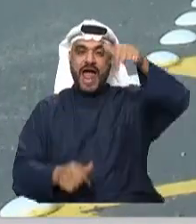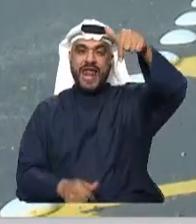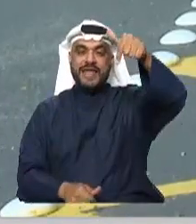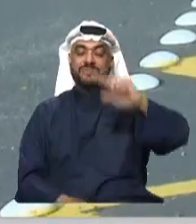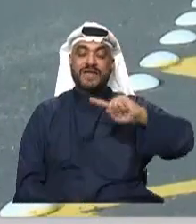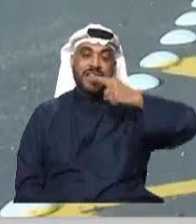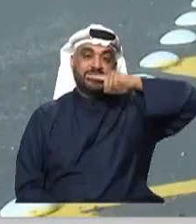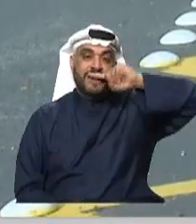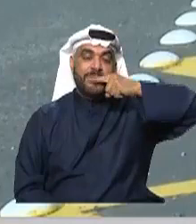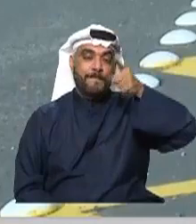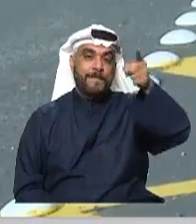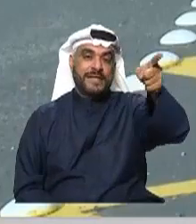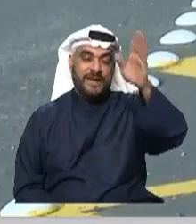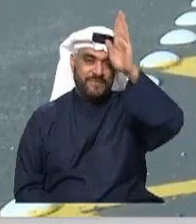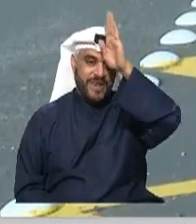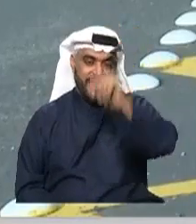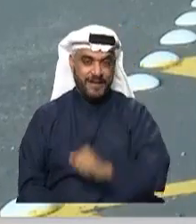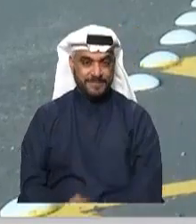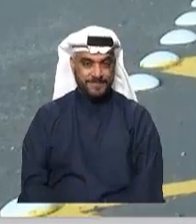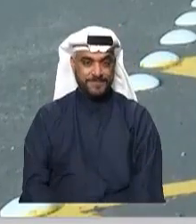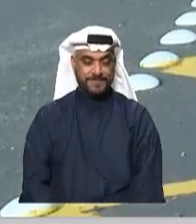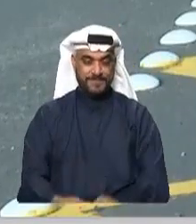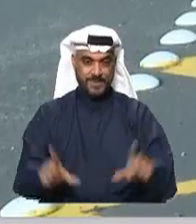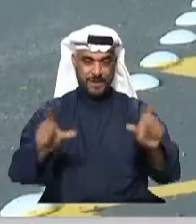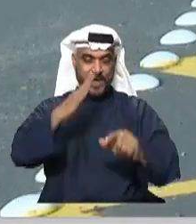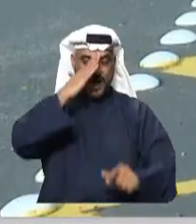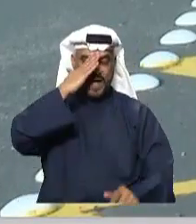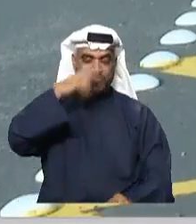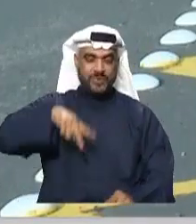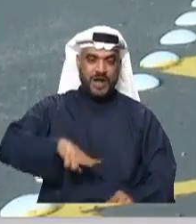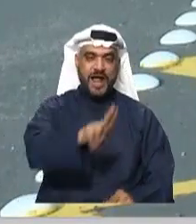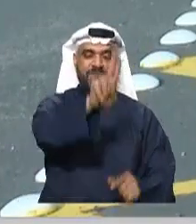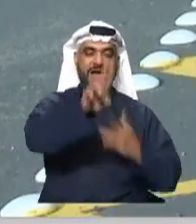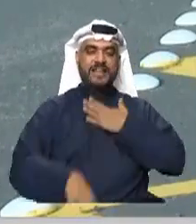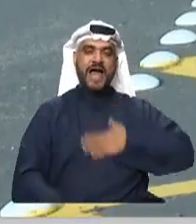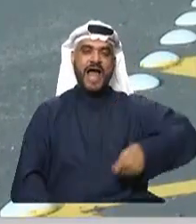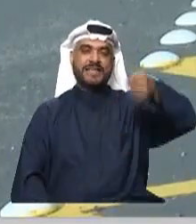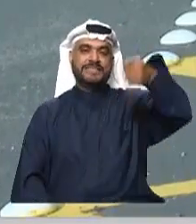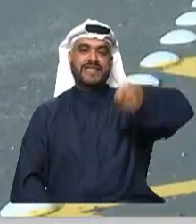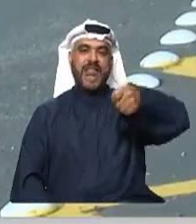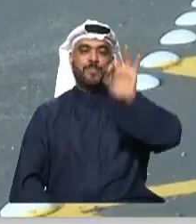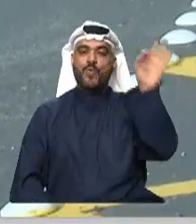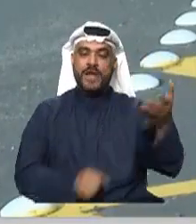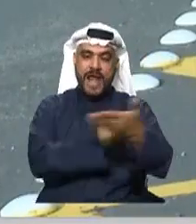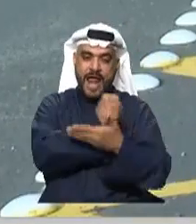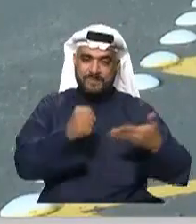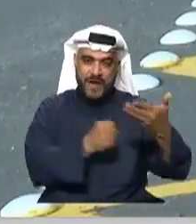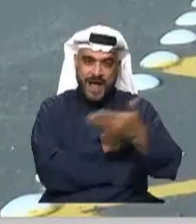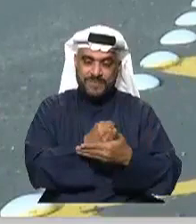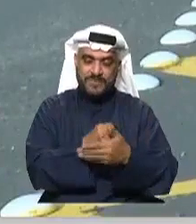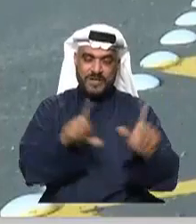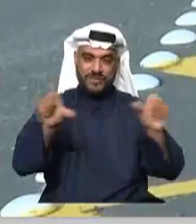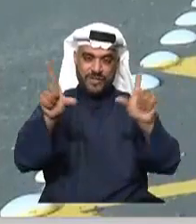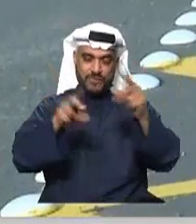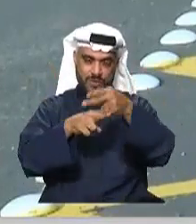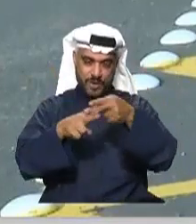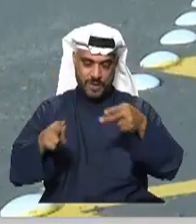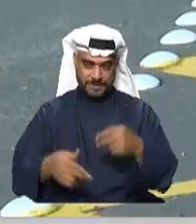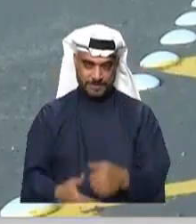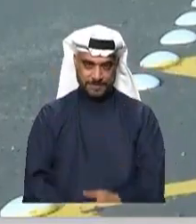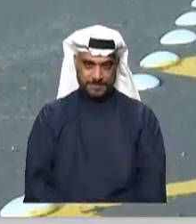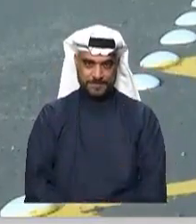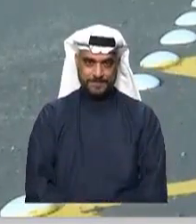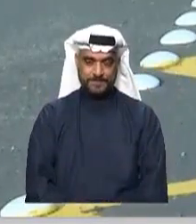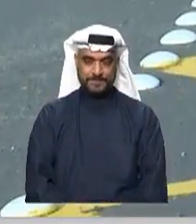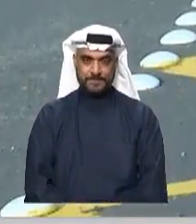في الجمهوريه العراقيه رافقتكم السلامه من منفذ العبدلي فهد التركي التلفزيون دوله